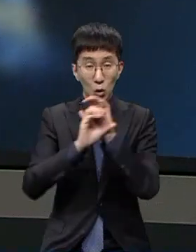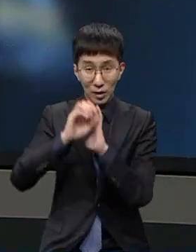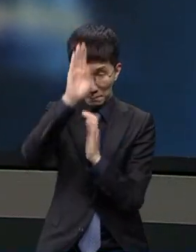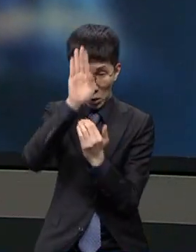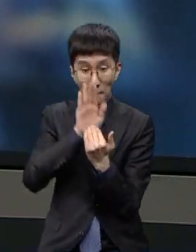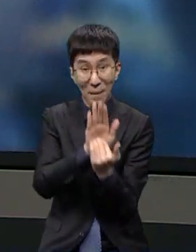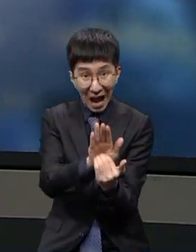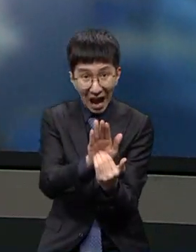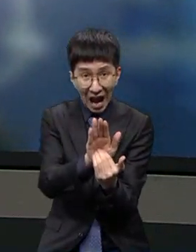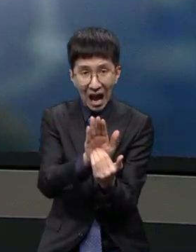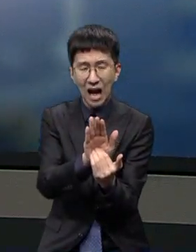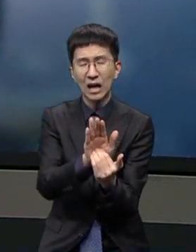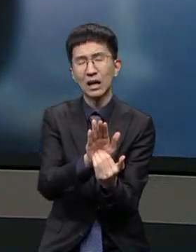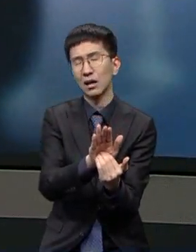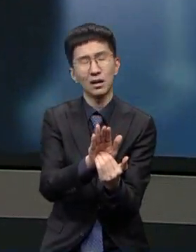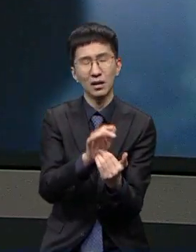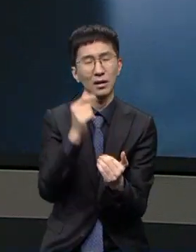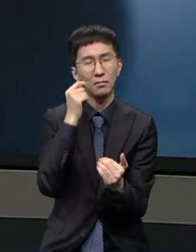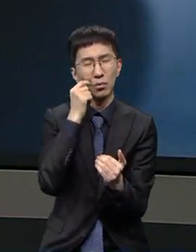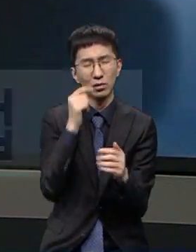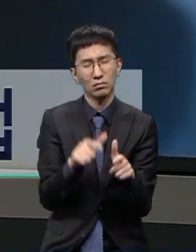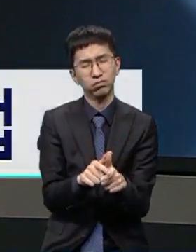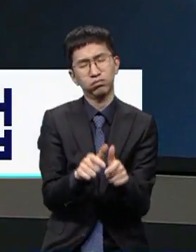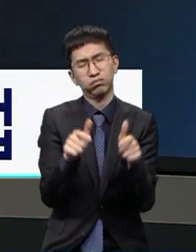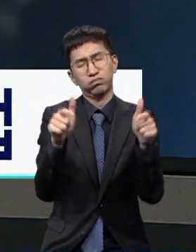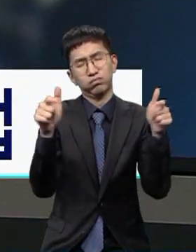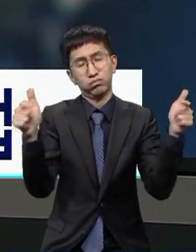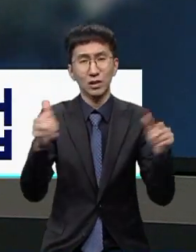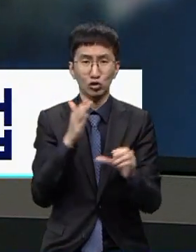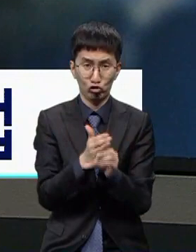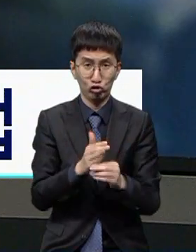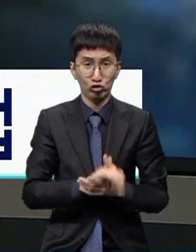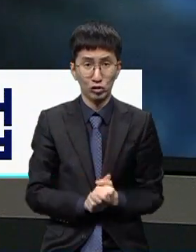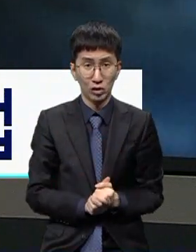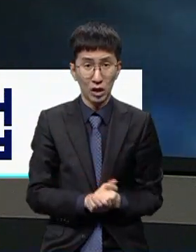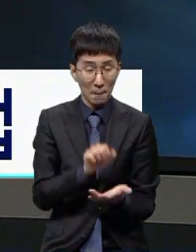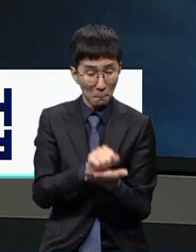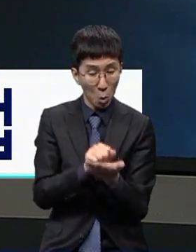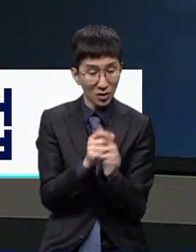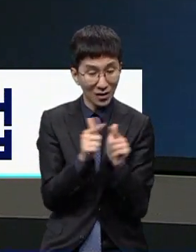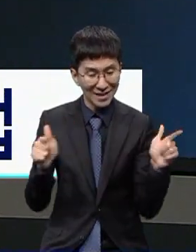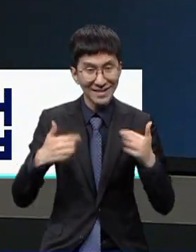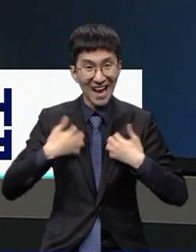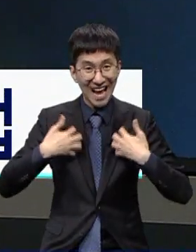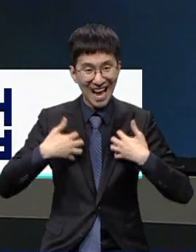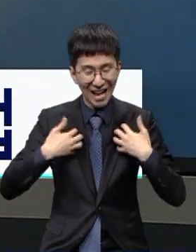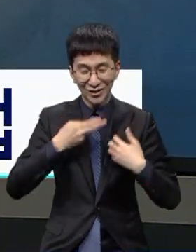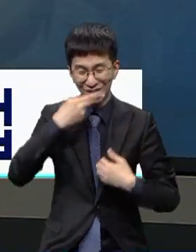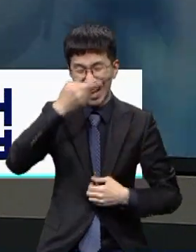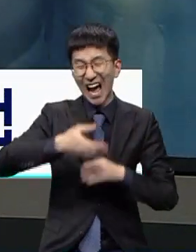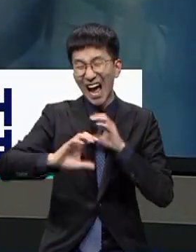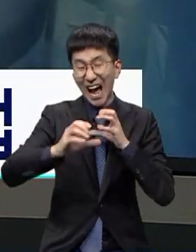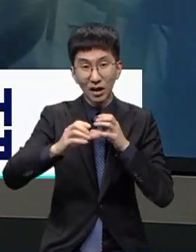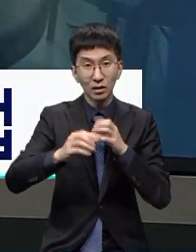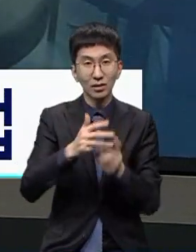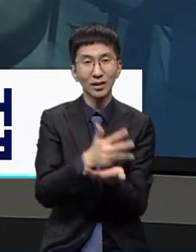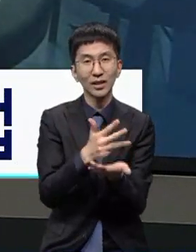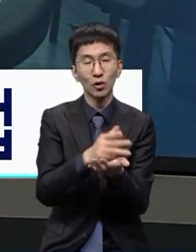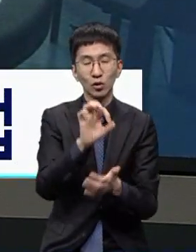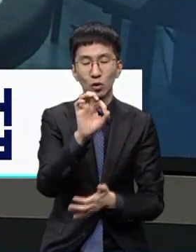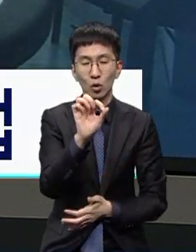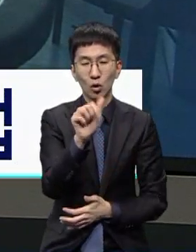코로나19 국내 확산세는 좀처럼 꺾이지 않고 있습니다. 포커 같은 카드 게임 즐기면서 술을 마시는 곳, 이태원의